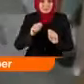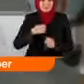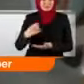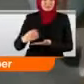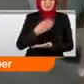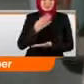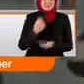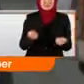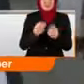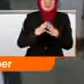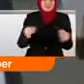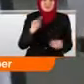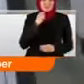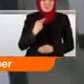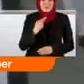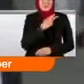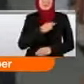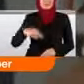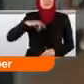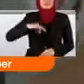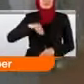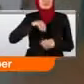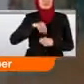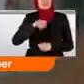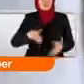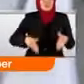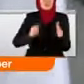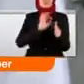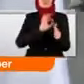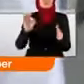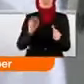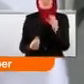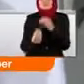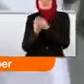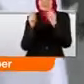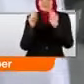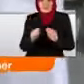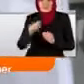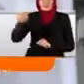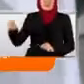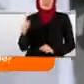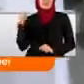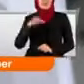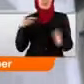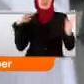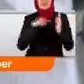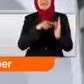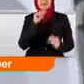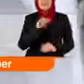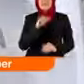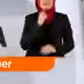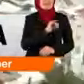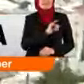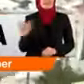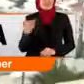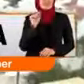belediye şirketindeki usulsüzlükleri ortaya çıkarınca Hedef haline geldi tepkisini 10 kuruşluk tazminat davasıyla